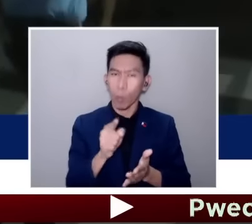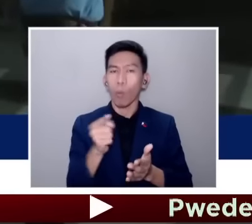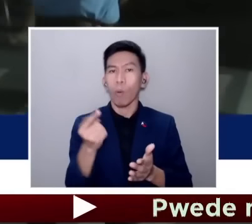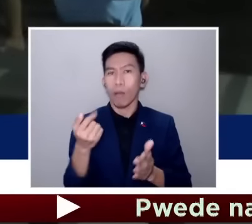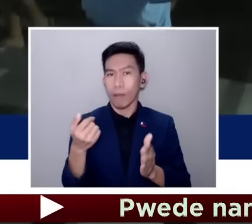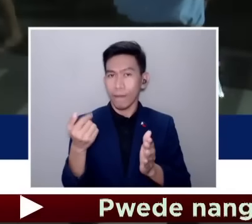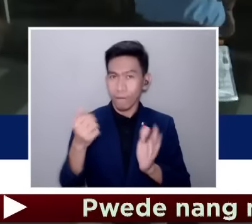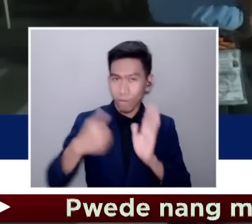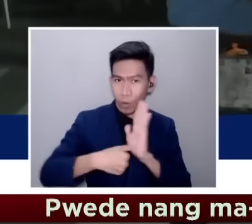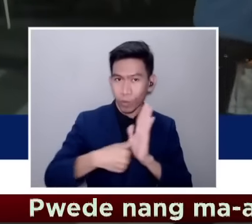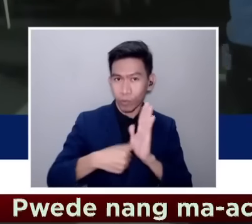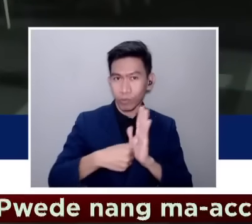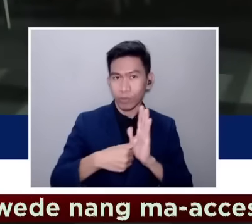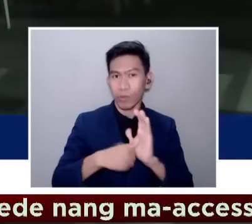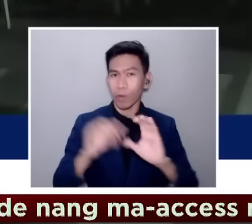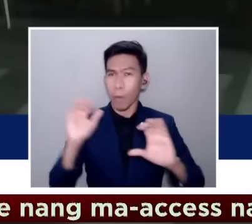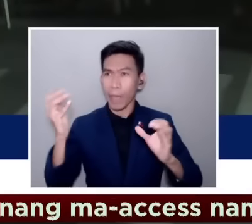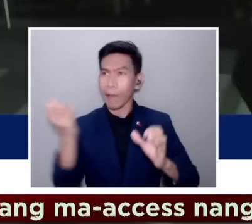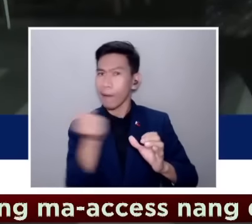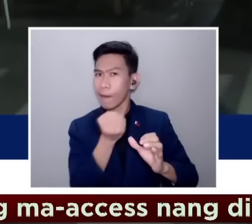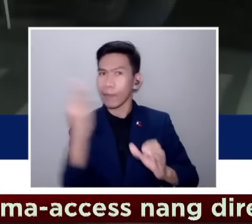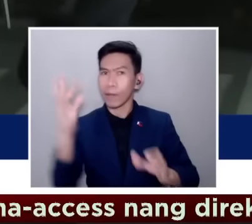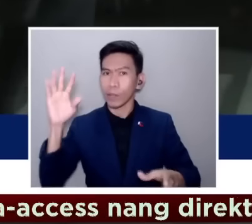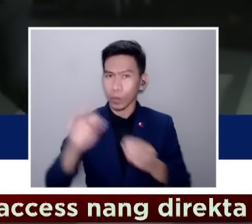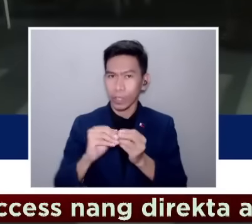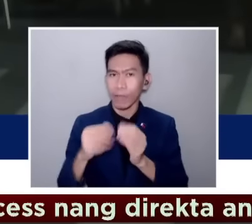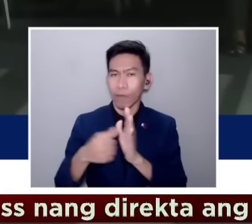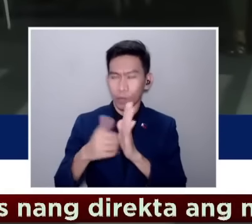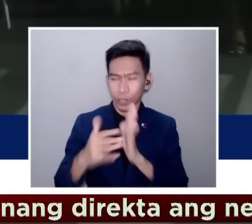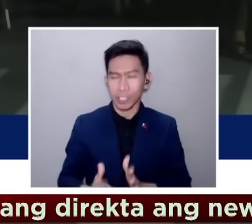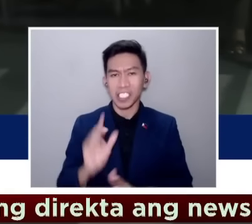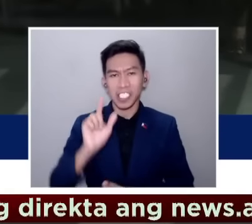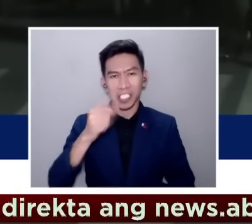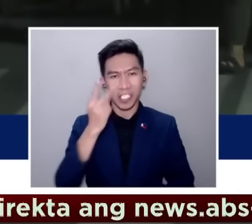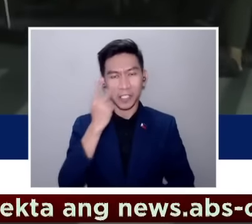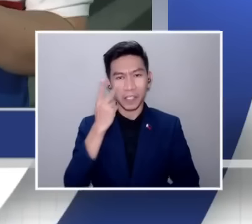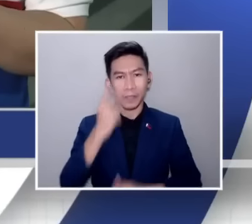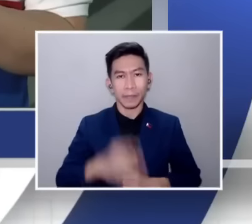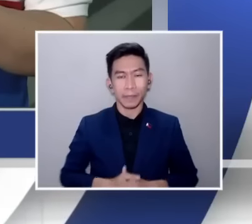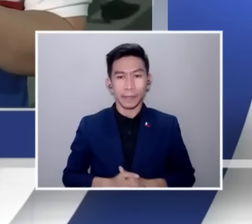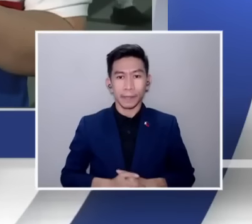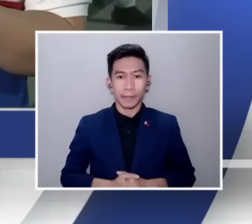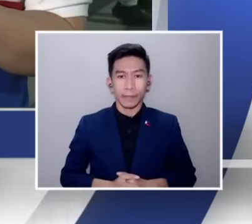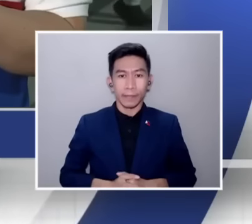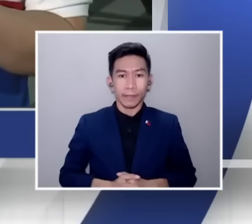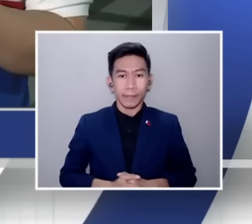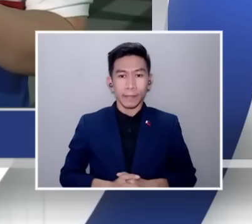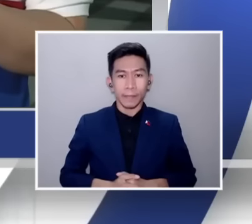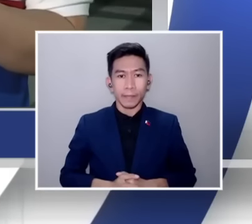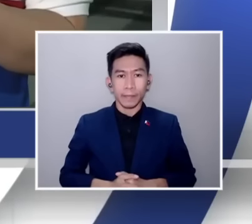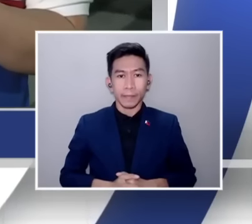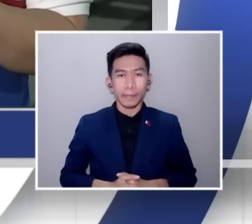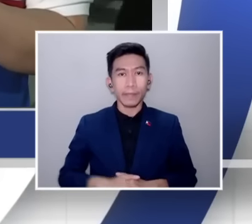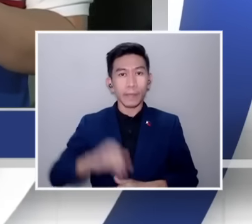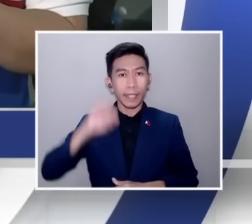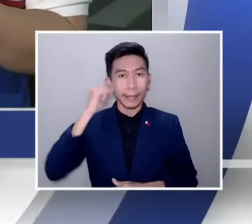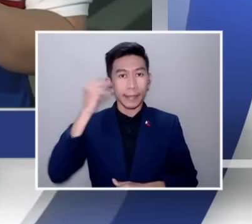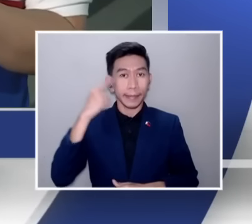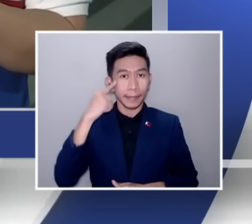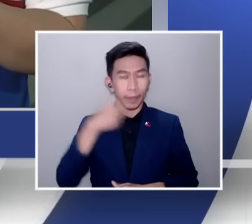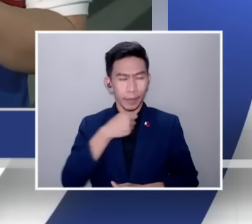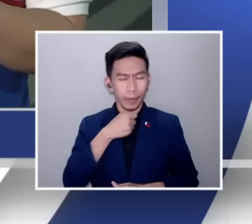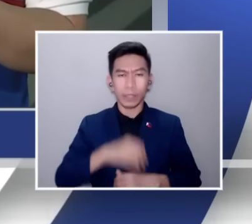halalan 2022, Jackie Pascual, ABS-CBN News. So Jackie, malinaw lang no, may 60 vote